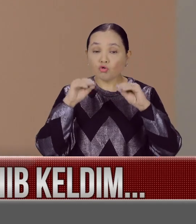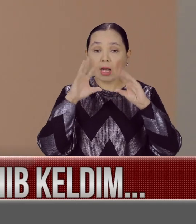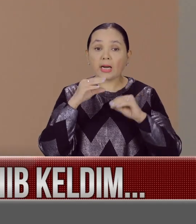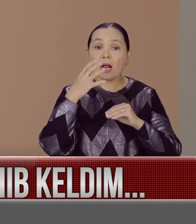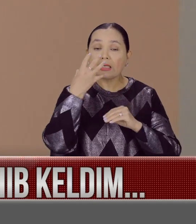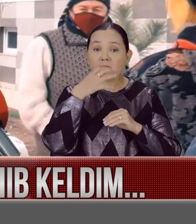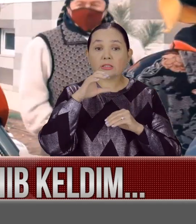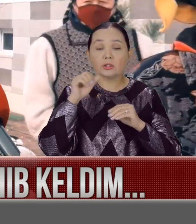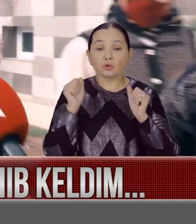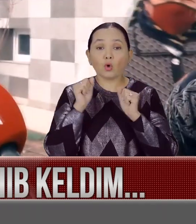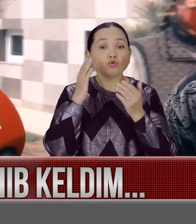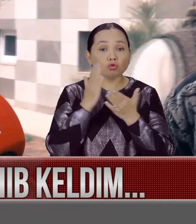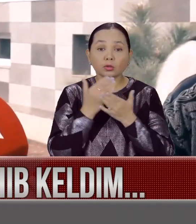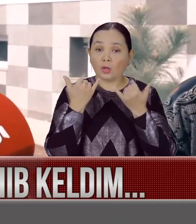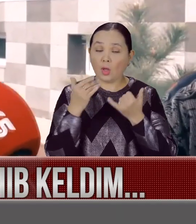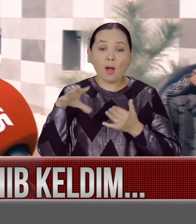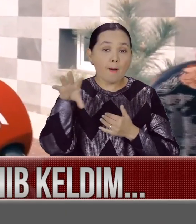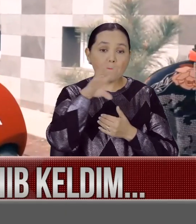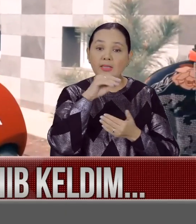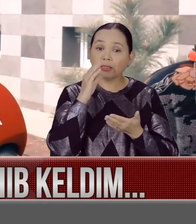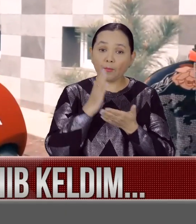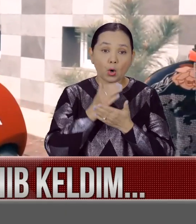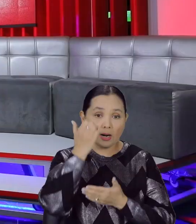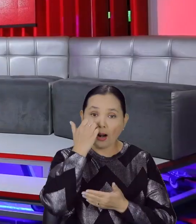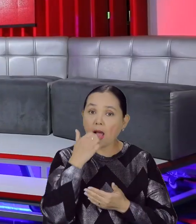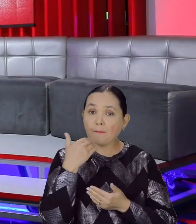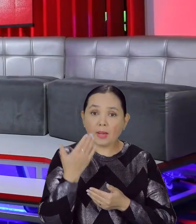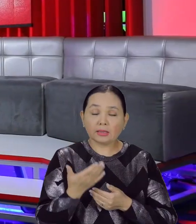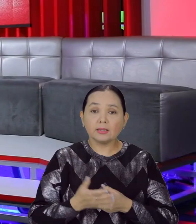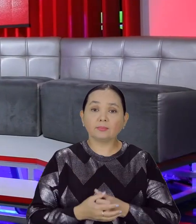Issiq suv, sovuq suv uyda chiqyapti. Hamma narsa bor, rahmat.